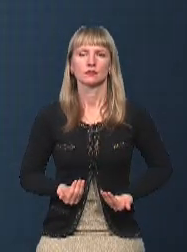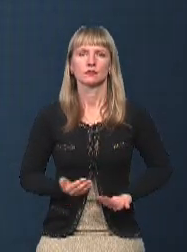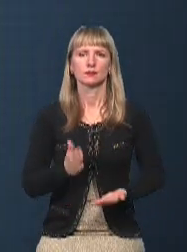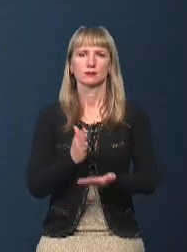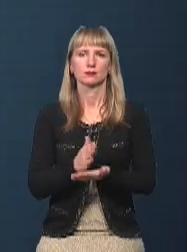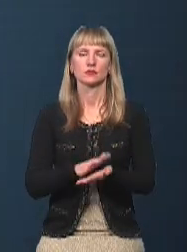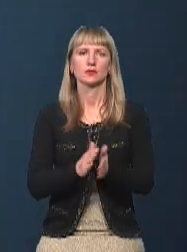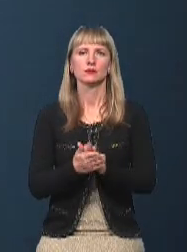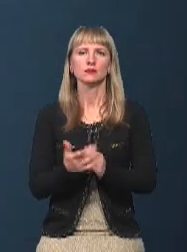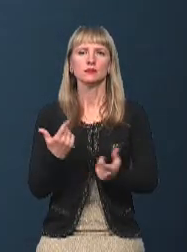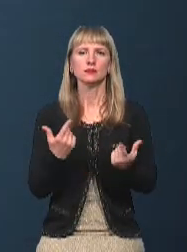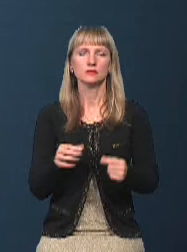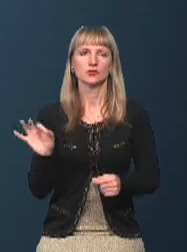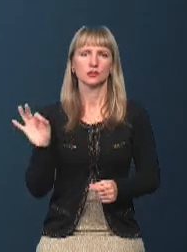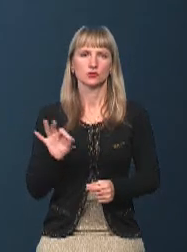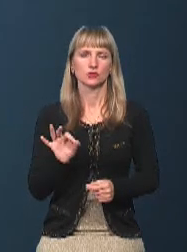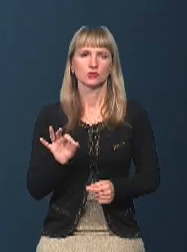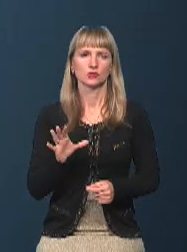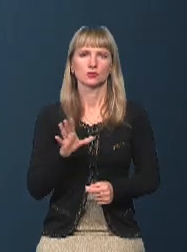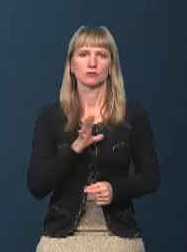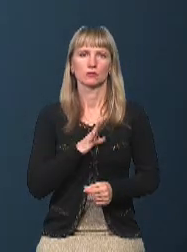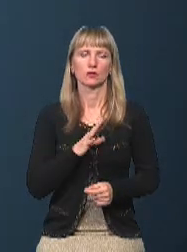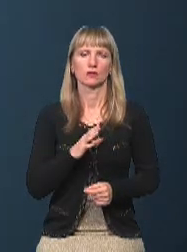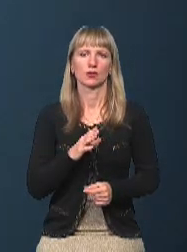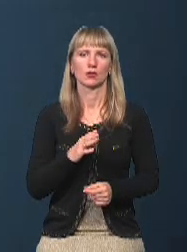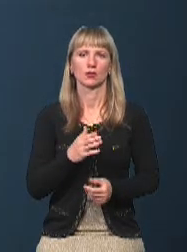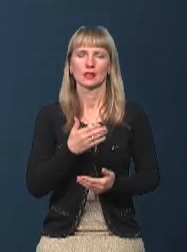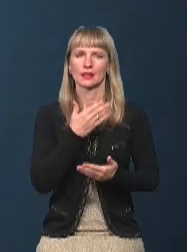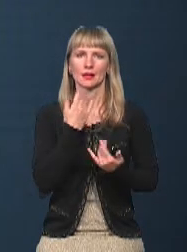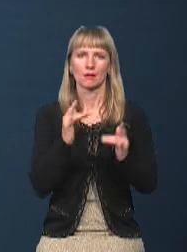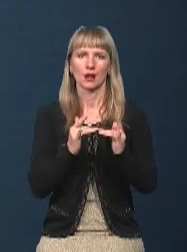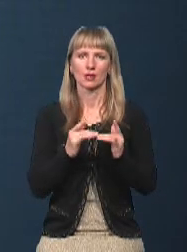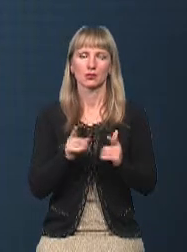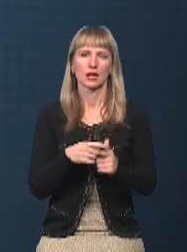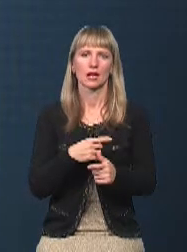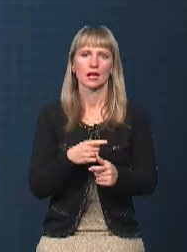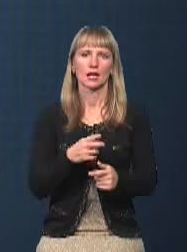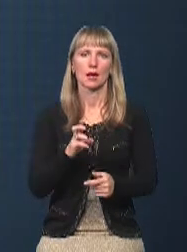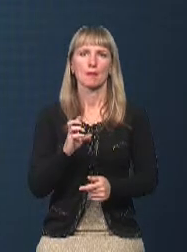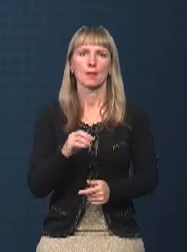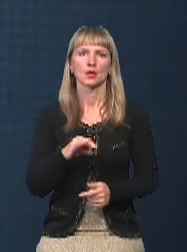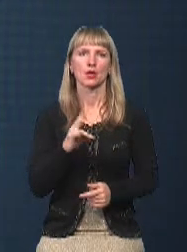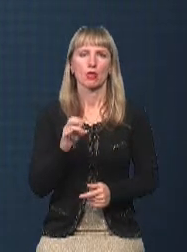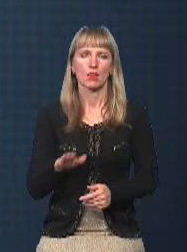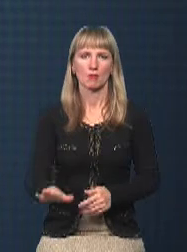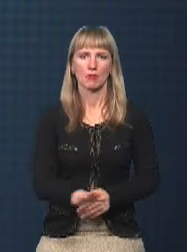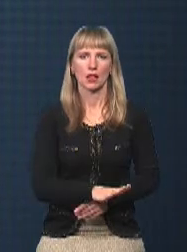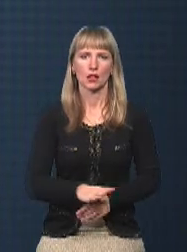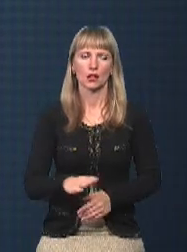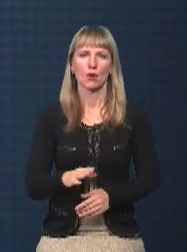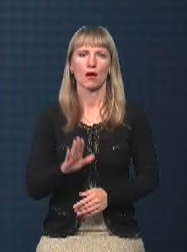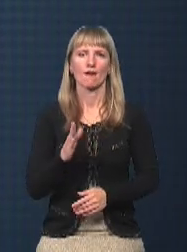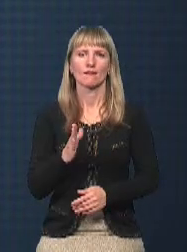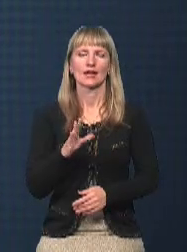Маємо ситуацію, де також часто сунуті по двоє ліжка, або ж взагалі бетонна підлога в слідчих ізоляторах. Доступ до